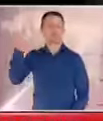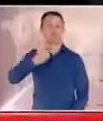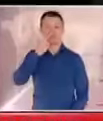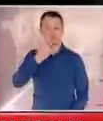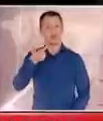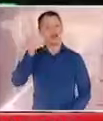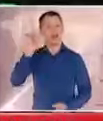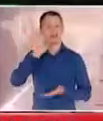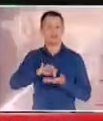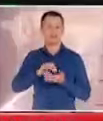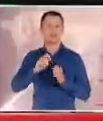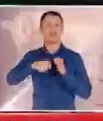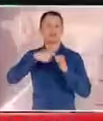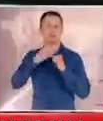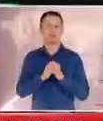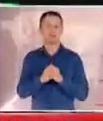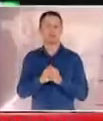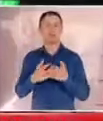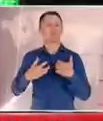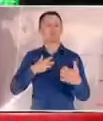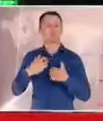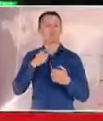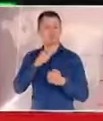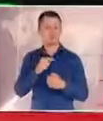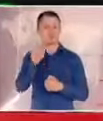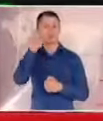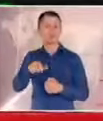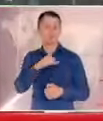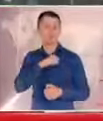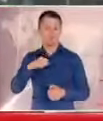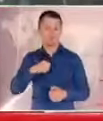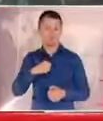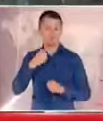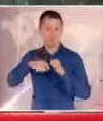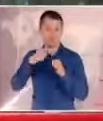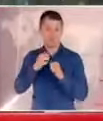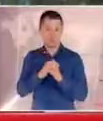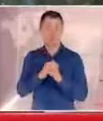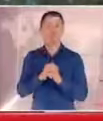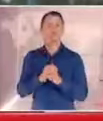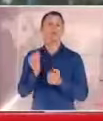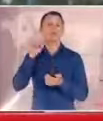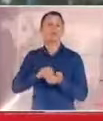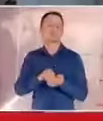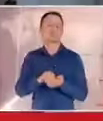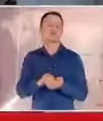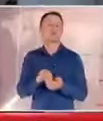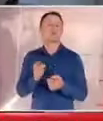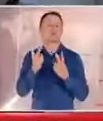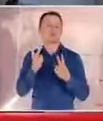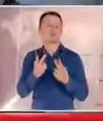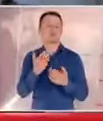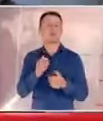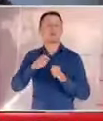producții. Îi așteptăm. Festivalul producătorilor de film independenți este un eveniment cultural care pune un accent deosebit pe producția de film